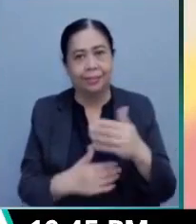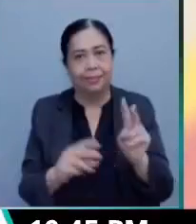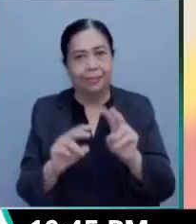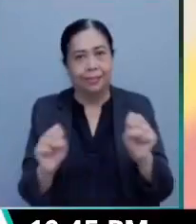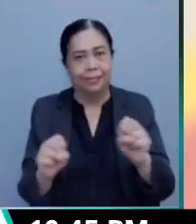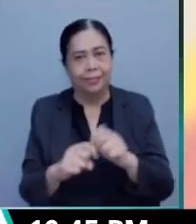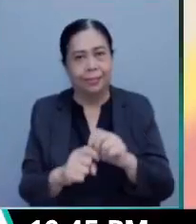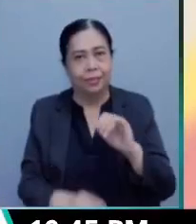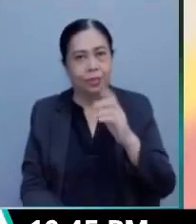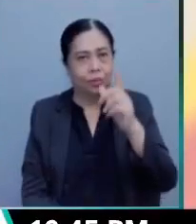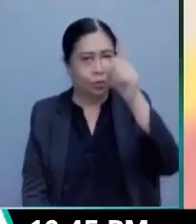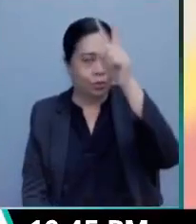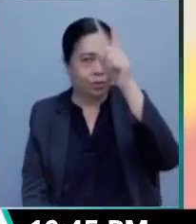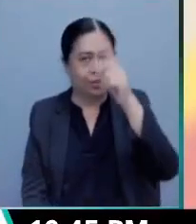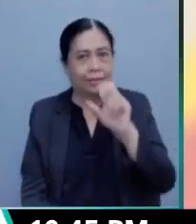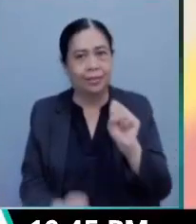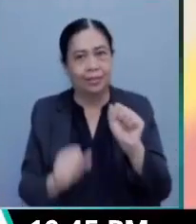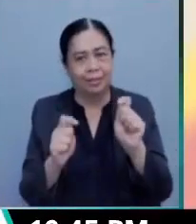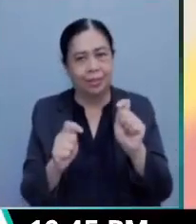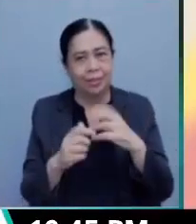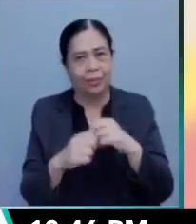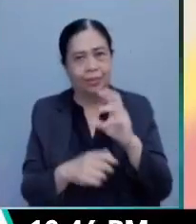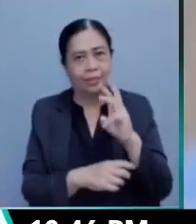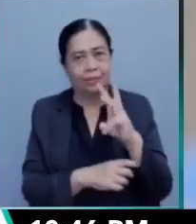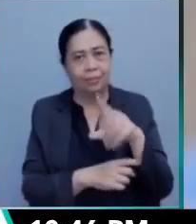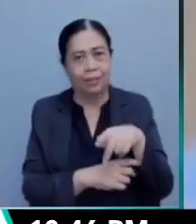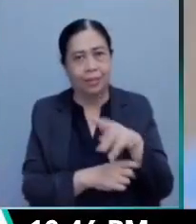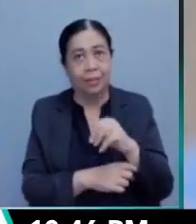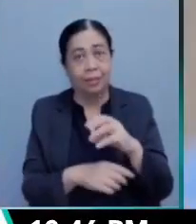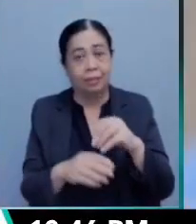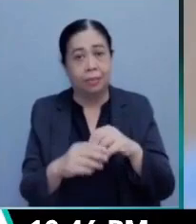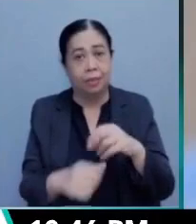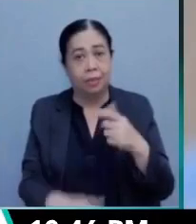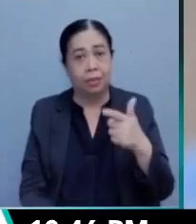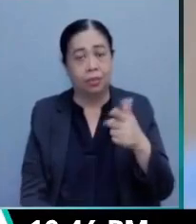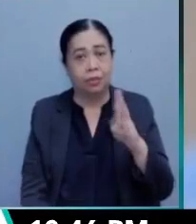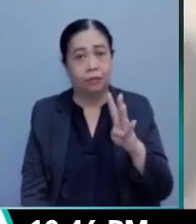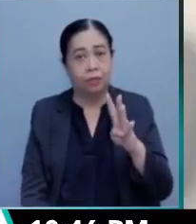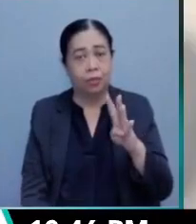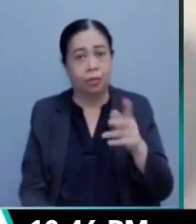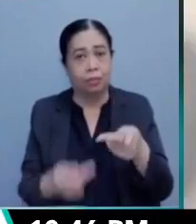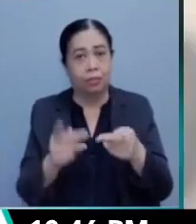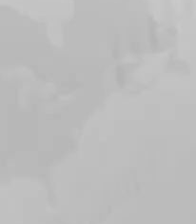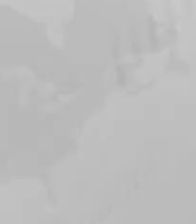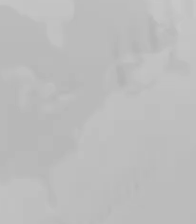sa Sabado. As of 6 p.m., nasa 24th puesto ang Pilipinas.